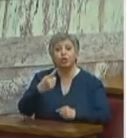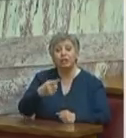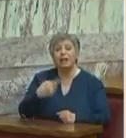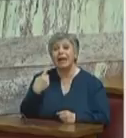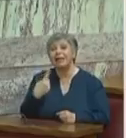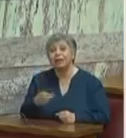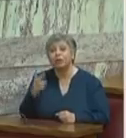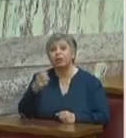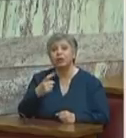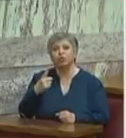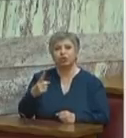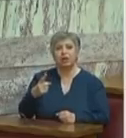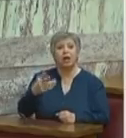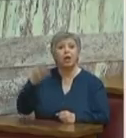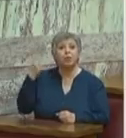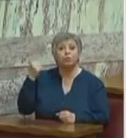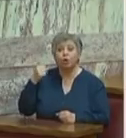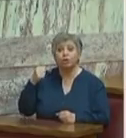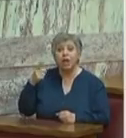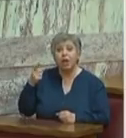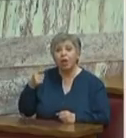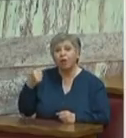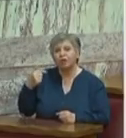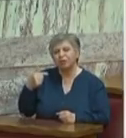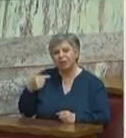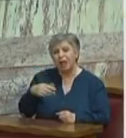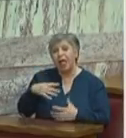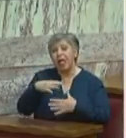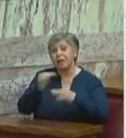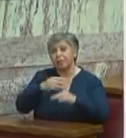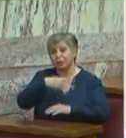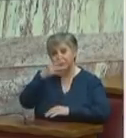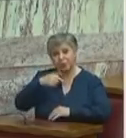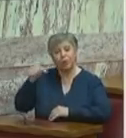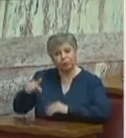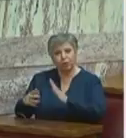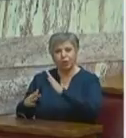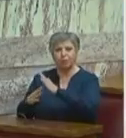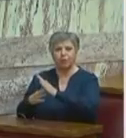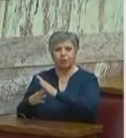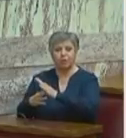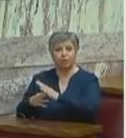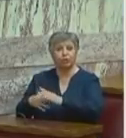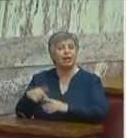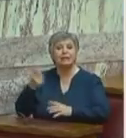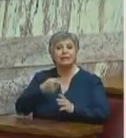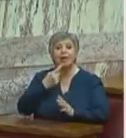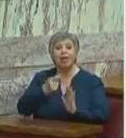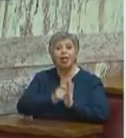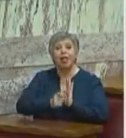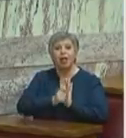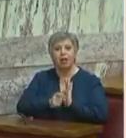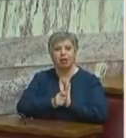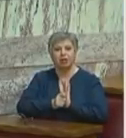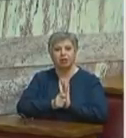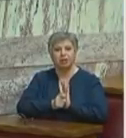του. Για να φτάσει στο συμπέρασμα αυτό, η Επιτροπή, με συμφωνία του κυρίου Δρίτσα και όλων, έκανε αυτό που ζητάμε.